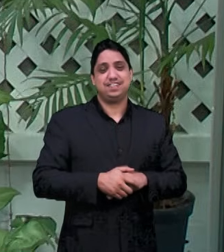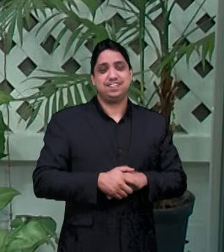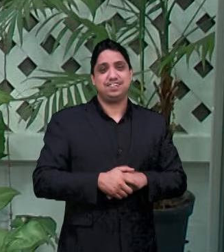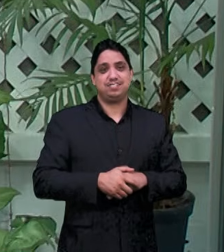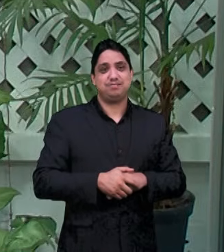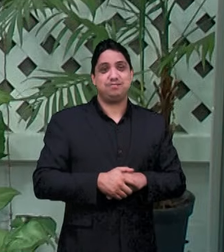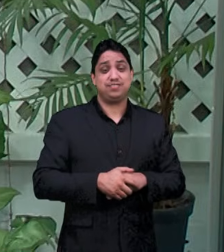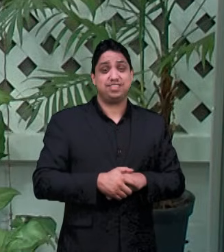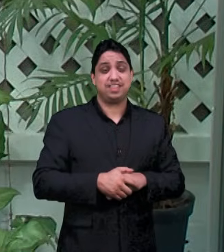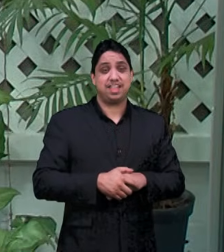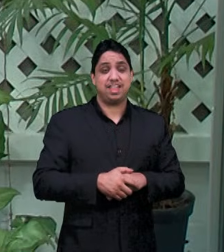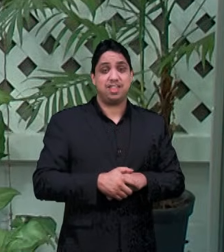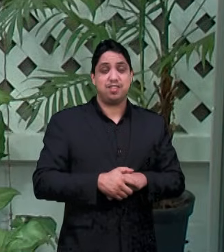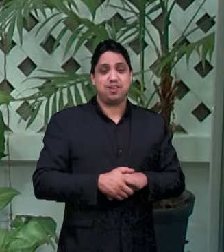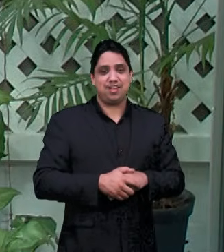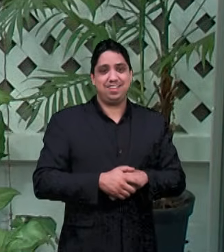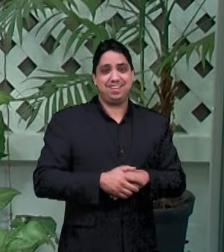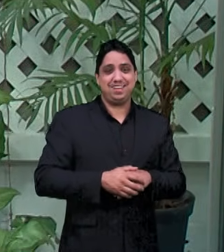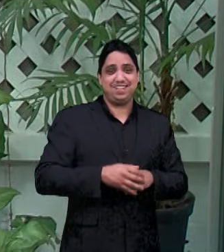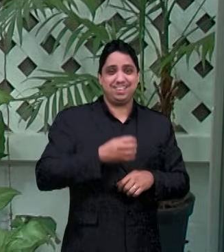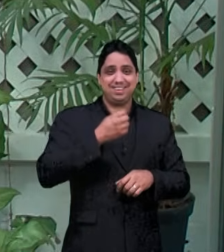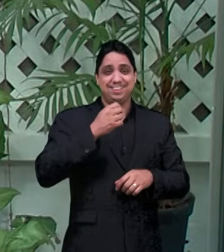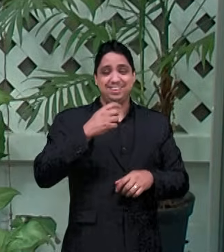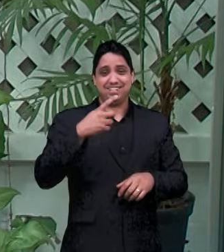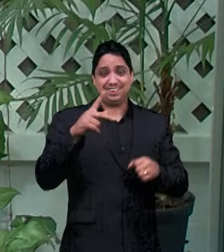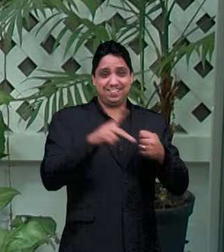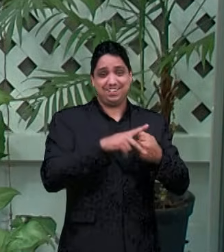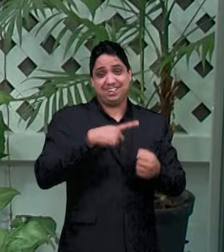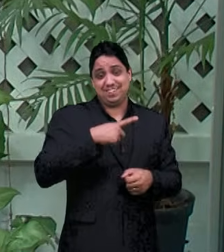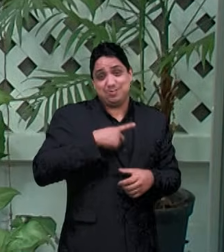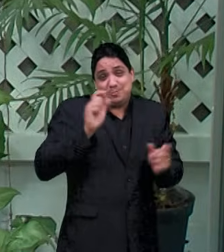bien de Pierre était le poulet.